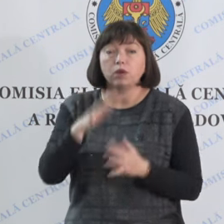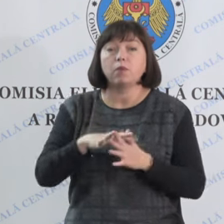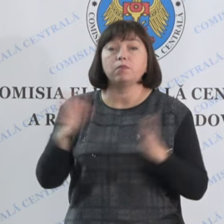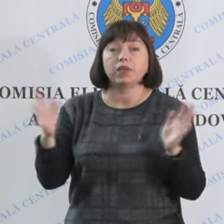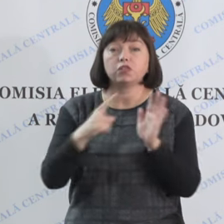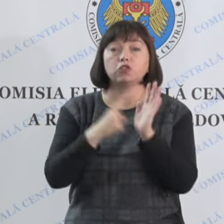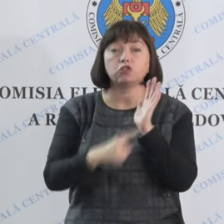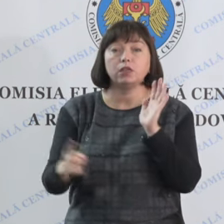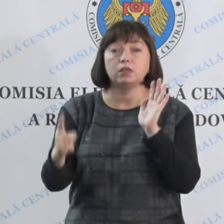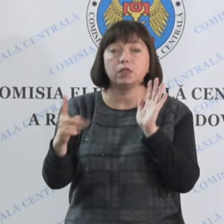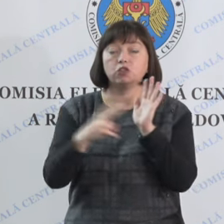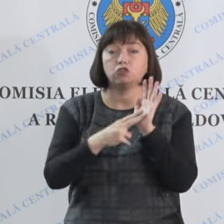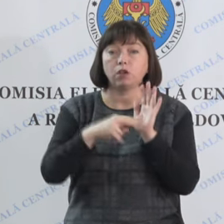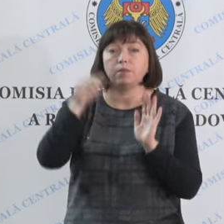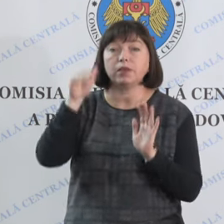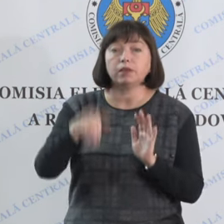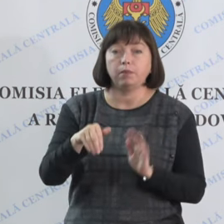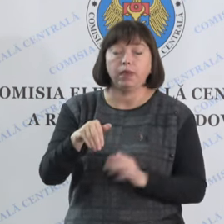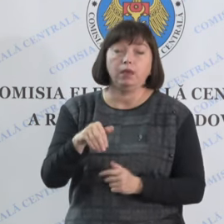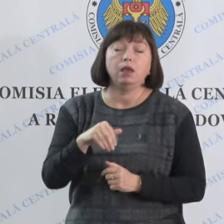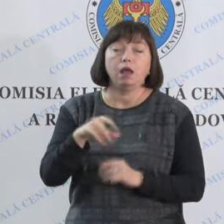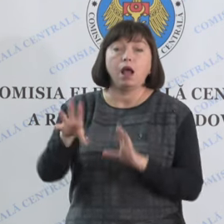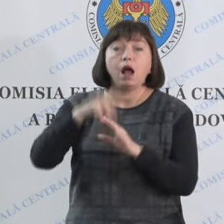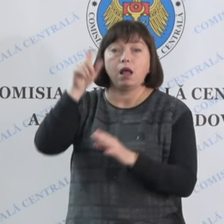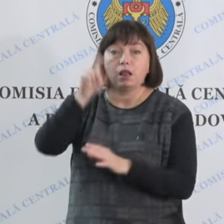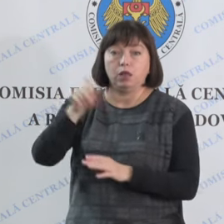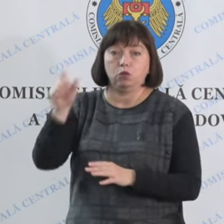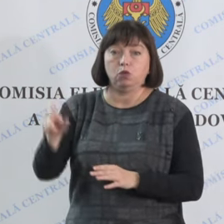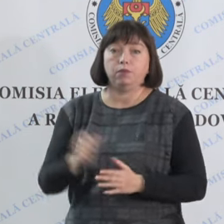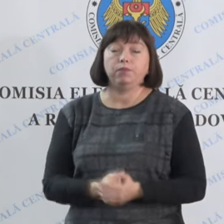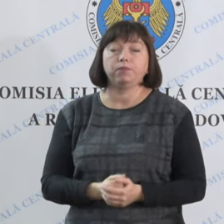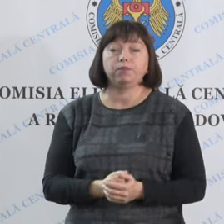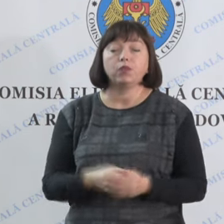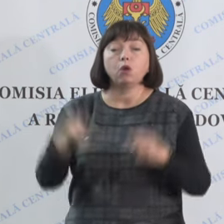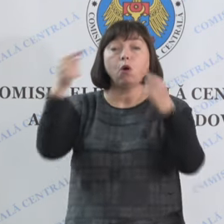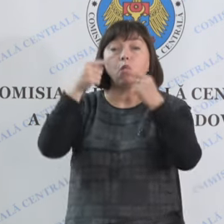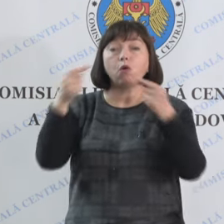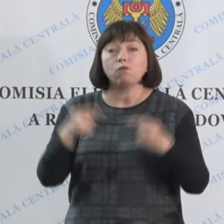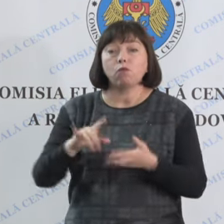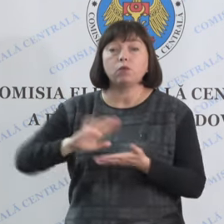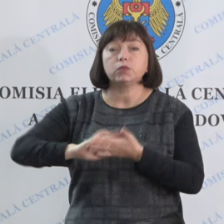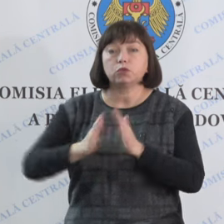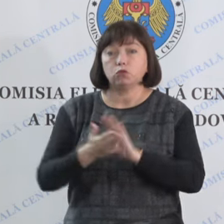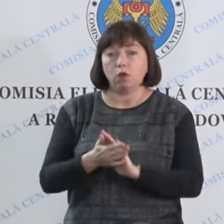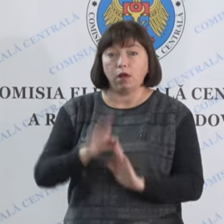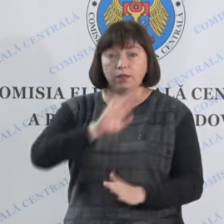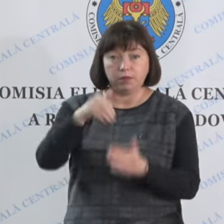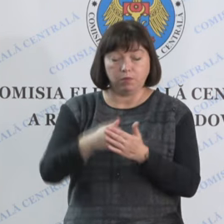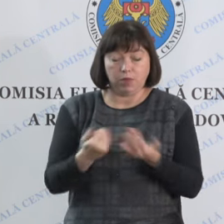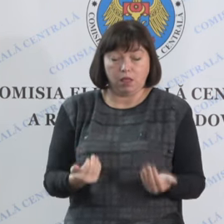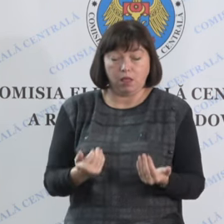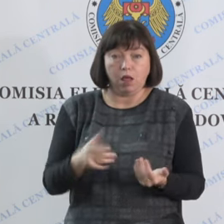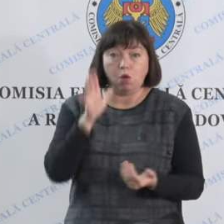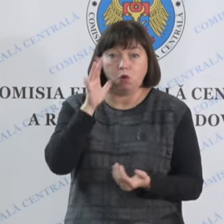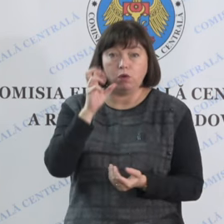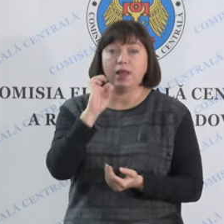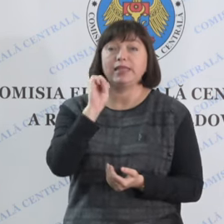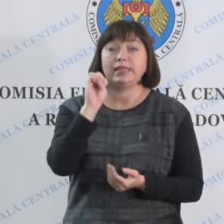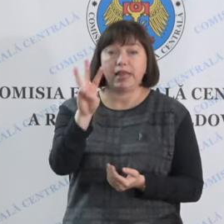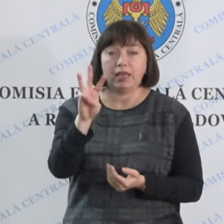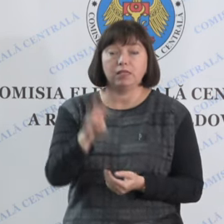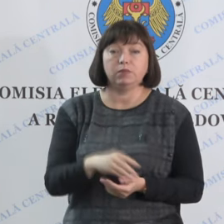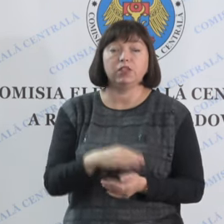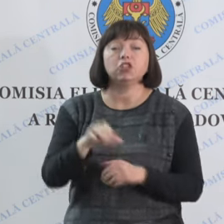peste 67.000 de alegători. Conform situației, până la ora 13,